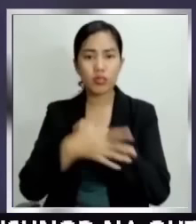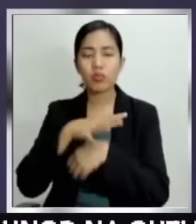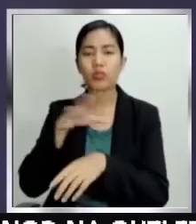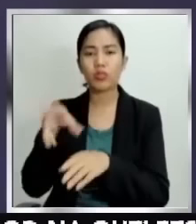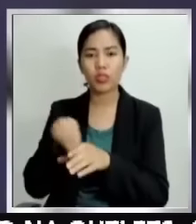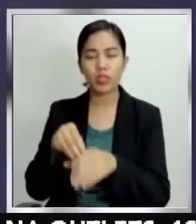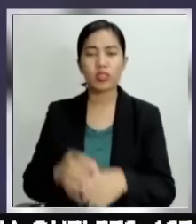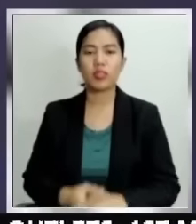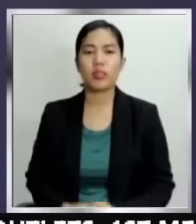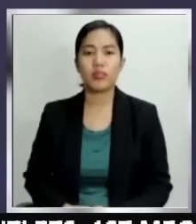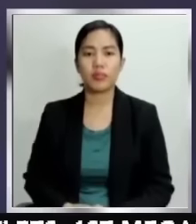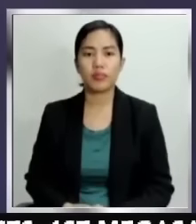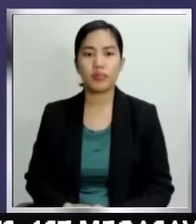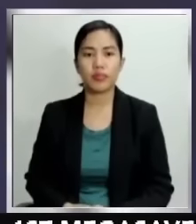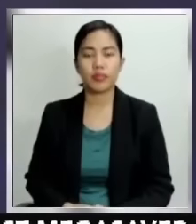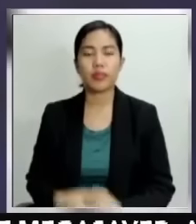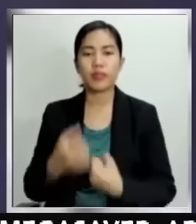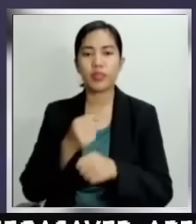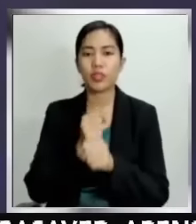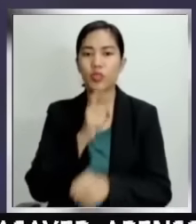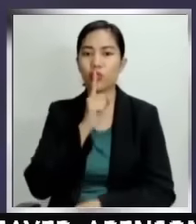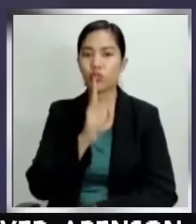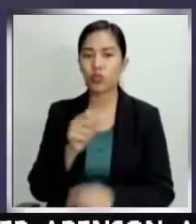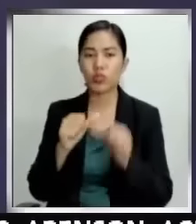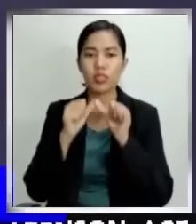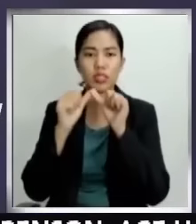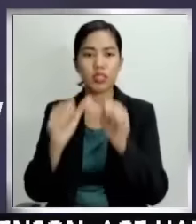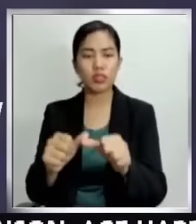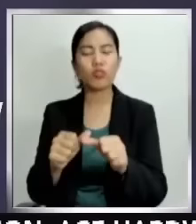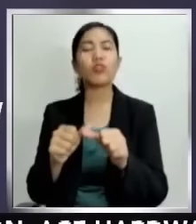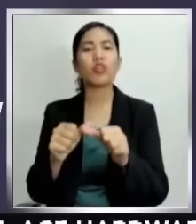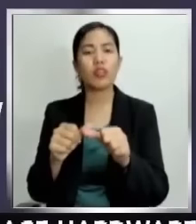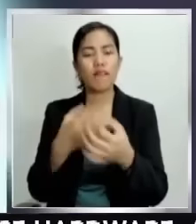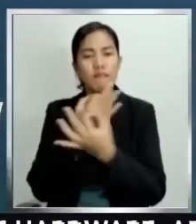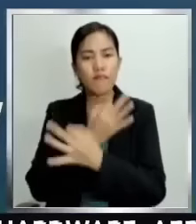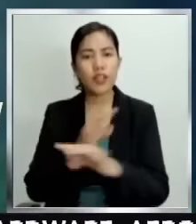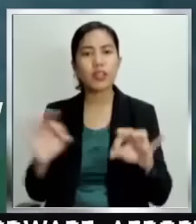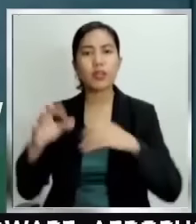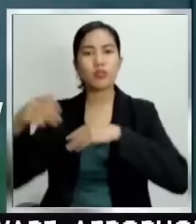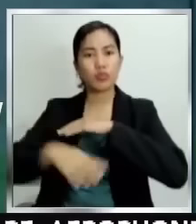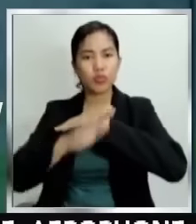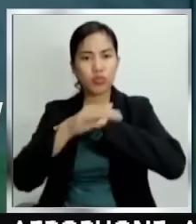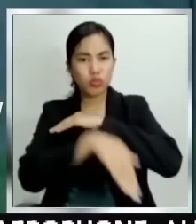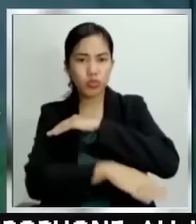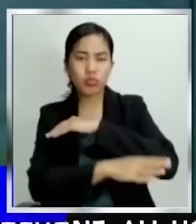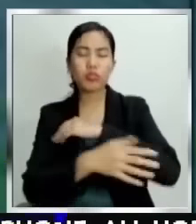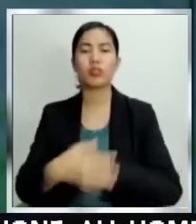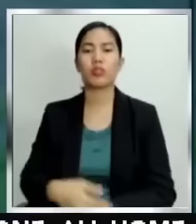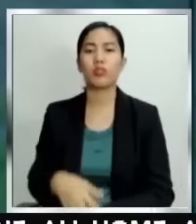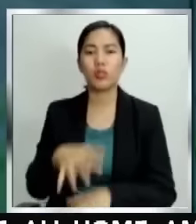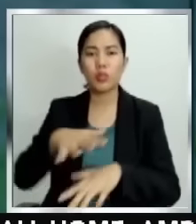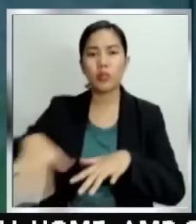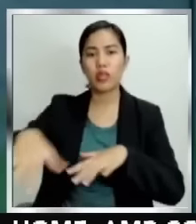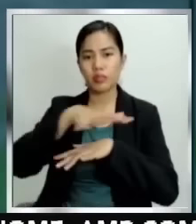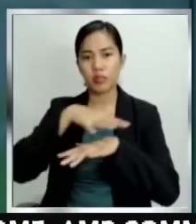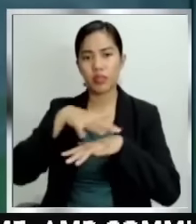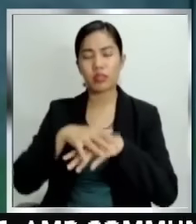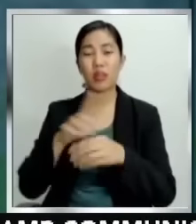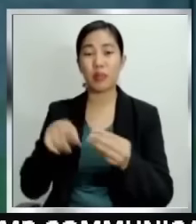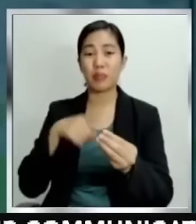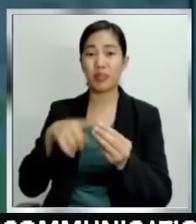to ensure that we can maintain the freedom of the seas, freedom of airspace. Kaugnay naman sa eroplano ng Amerika